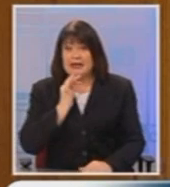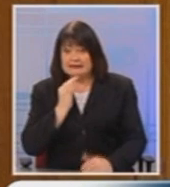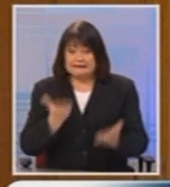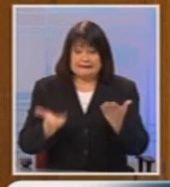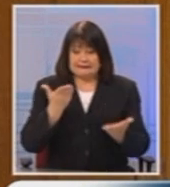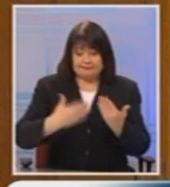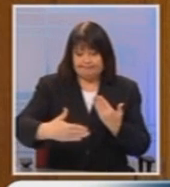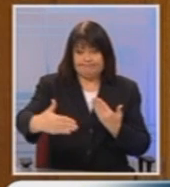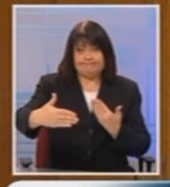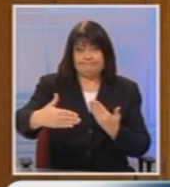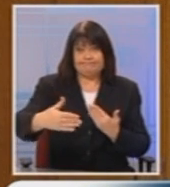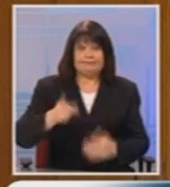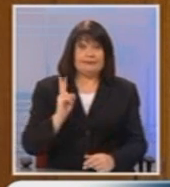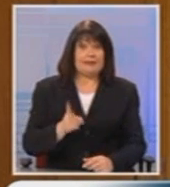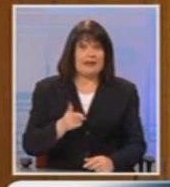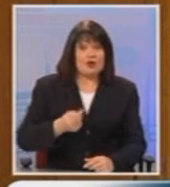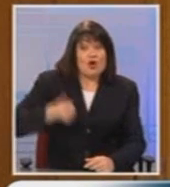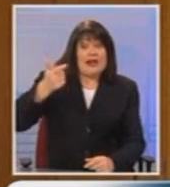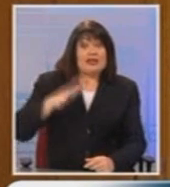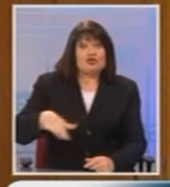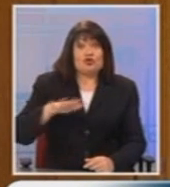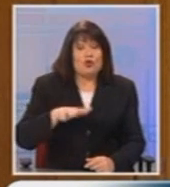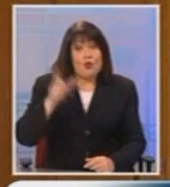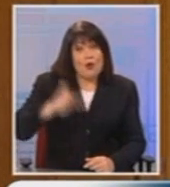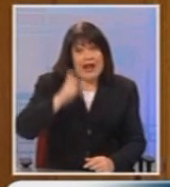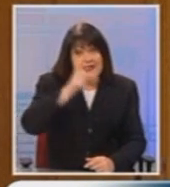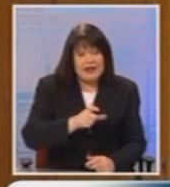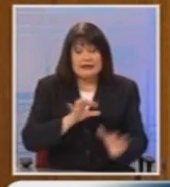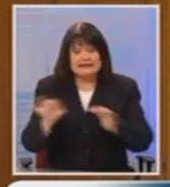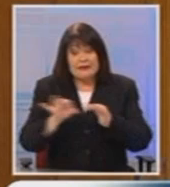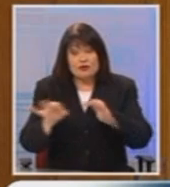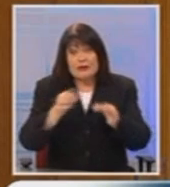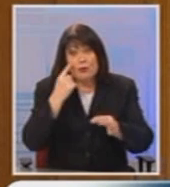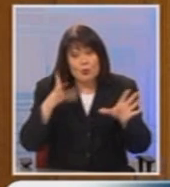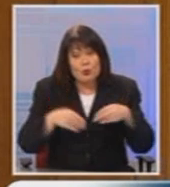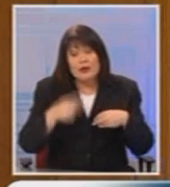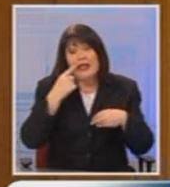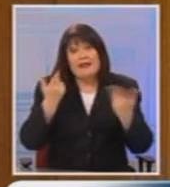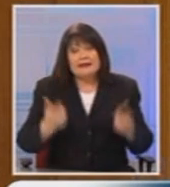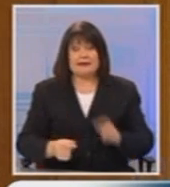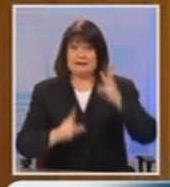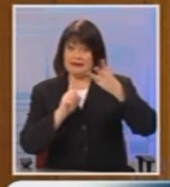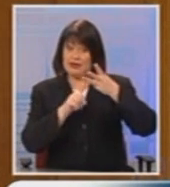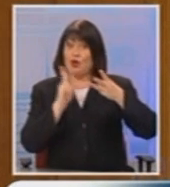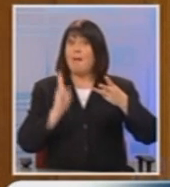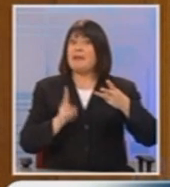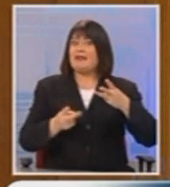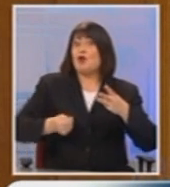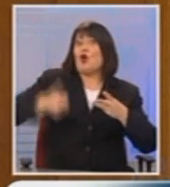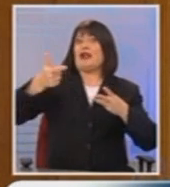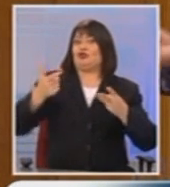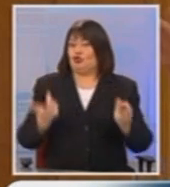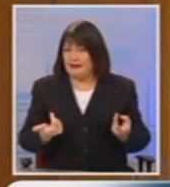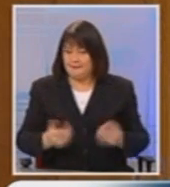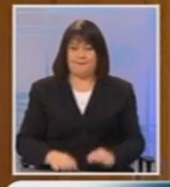το επόμενο διάστημα. Αυτό αφορά όλους, καθένας πρέπει στο δικό του σχέδιο να το αφομοιώσει. Τρίτη πηγή ρίσκου,